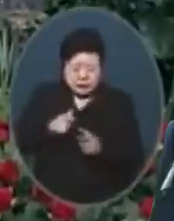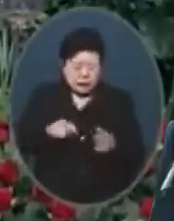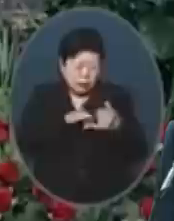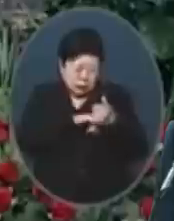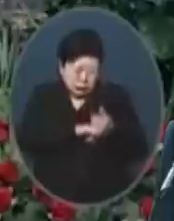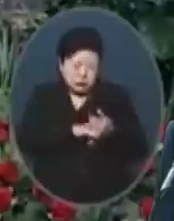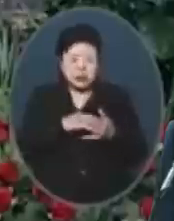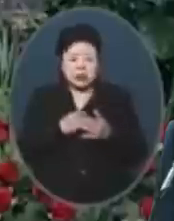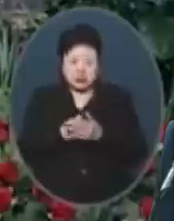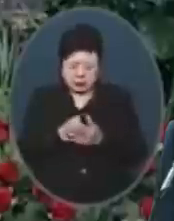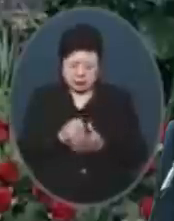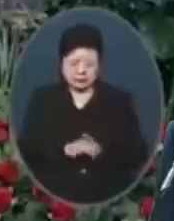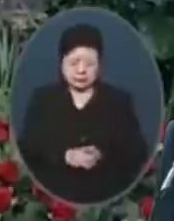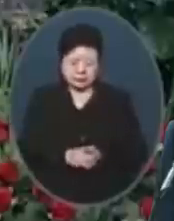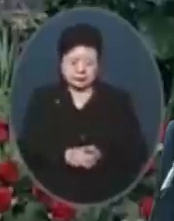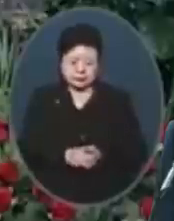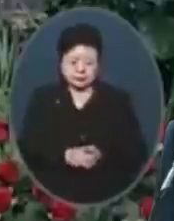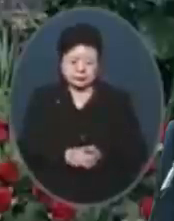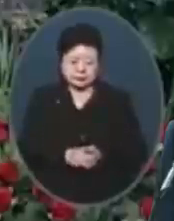약속했기 때문인 것입니다.